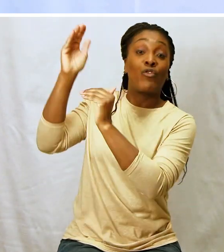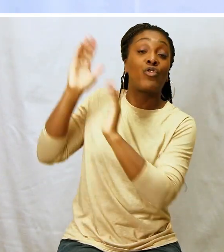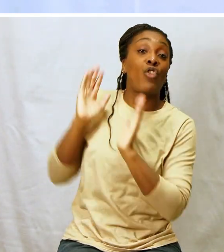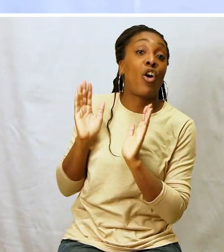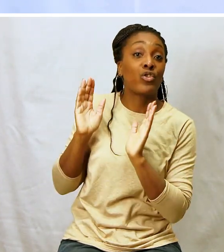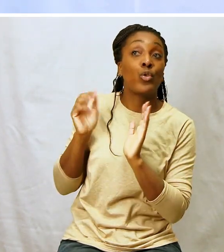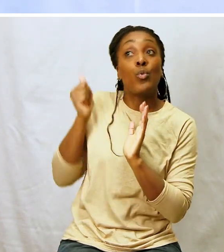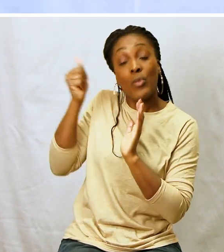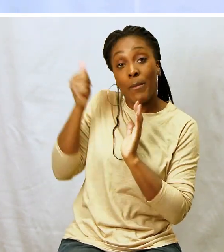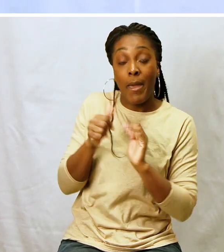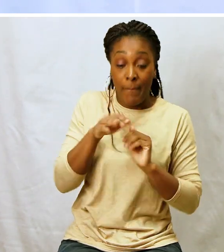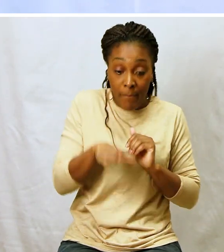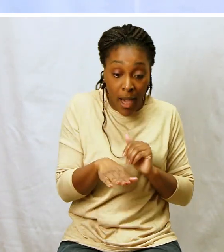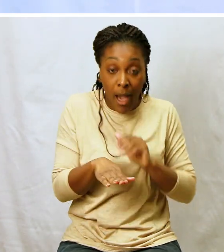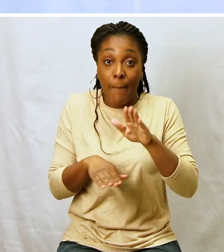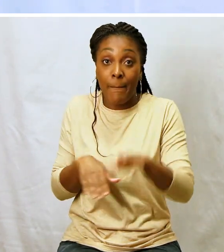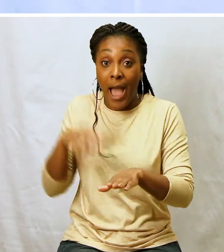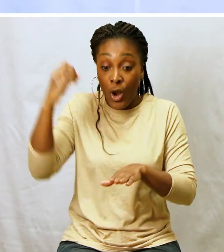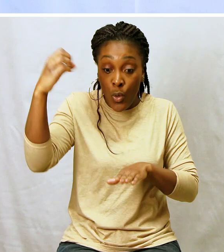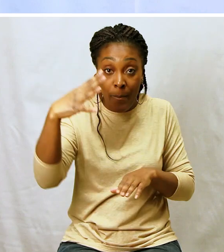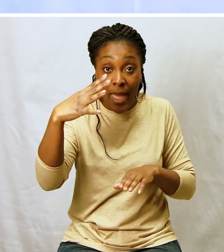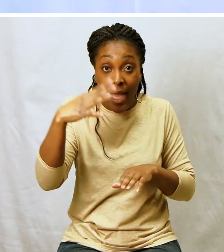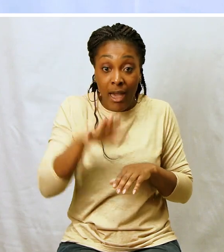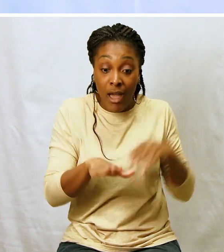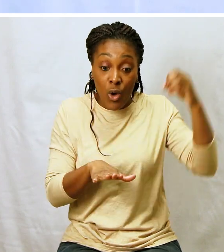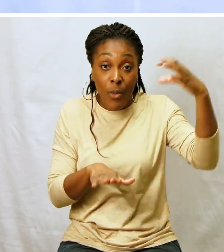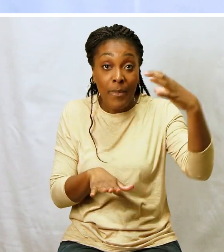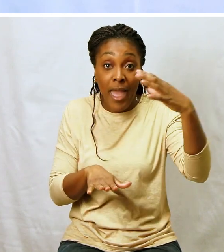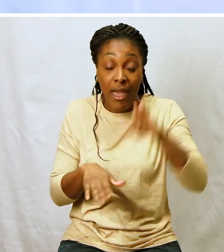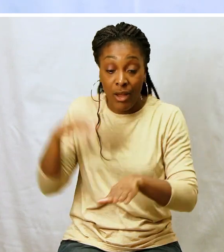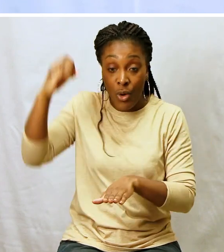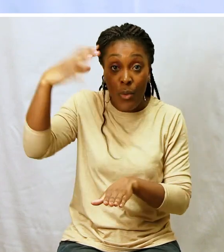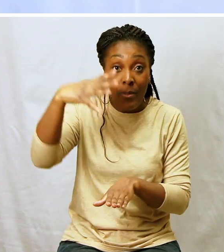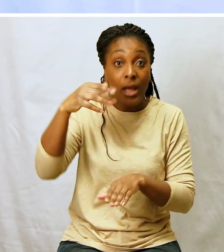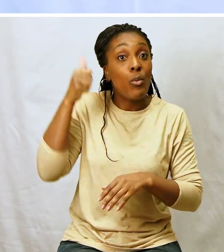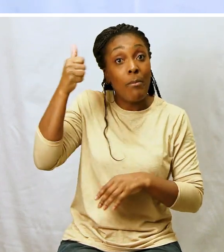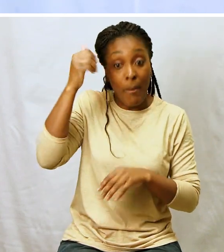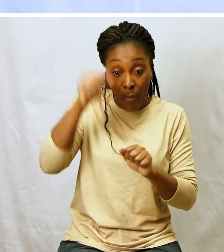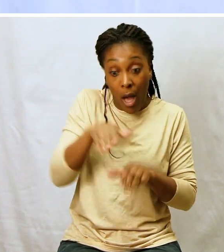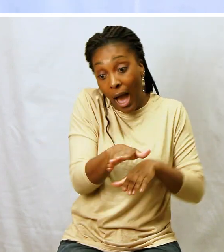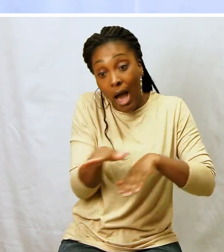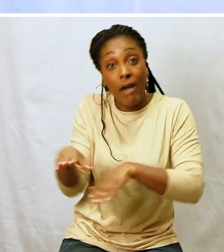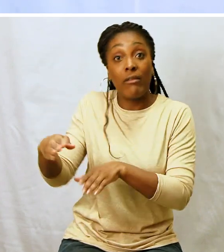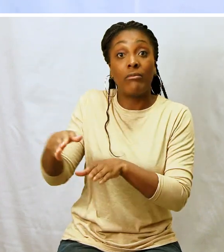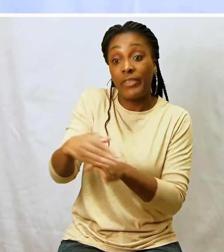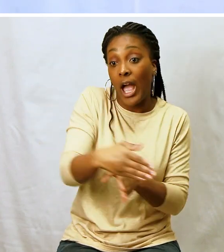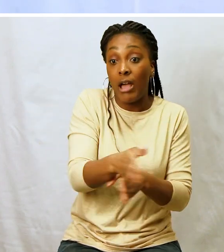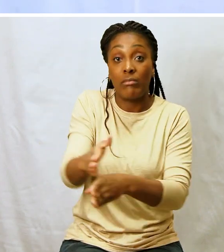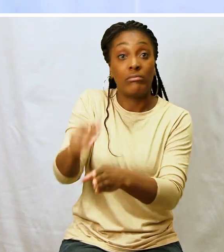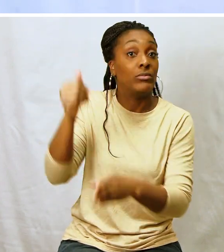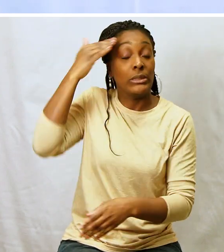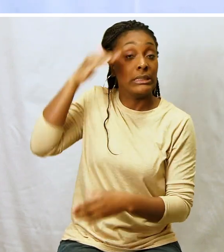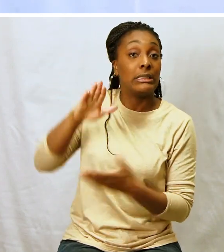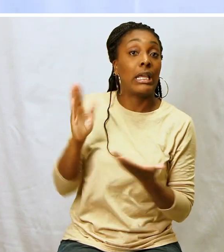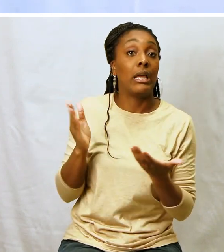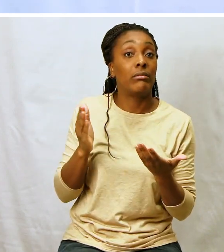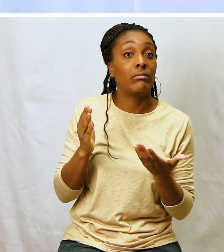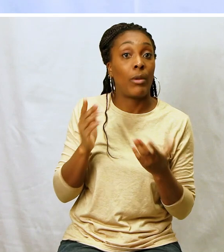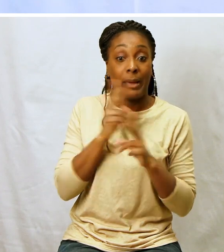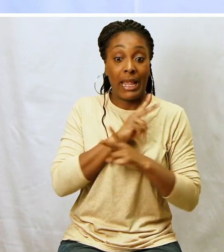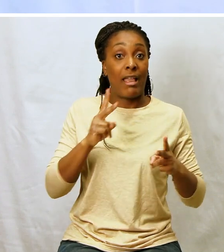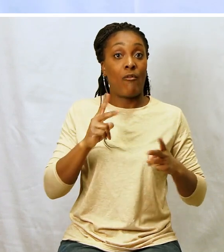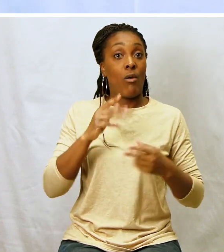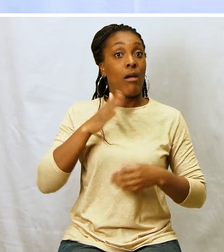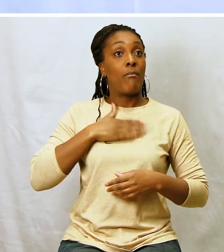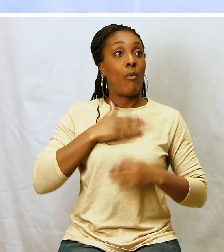éclairer notre chemin, il peut nous faire prendre des virages dans notre vie qui n'ont rien à voir avec ce qu'on désire faire à l'origine, mais qui sont parfaits dans